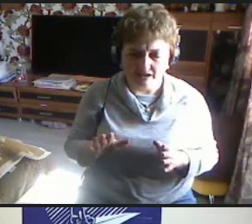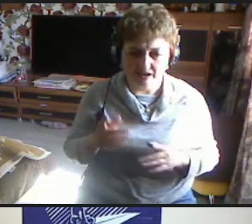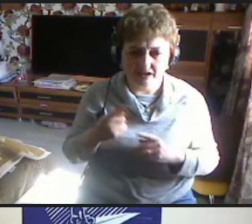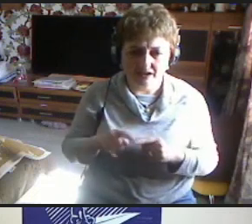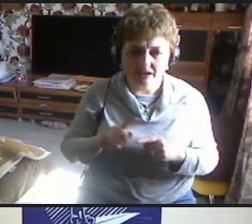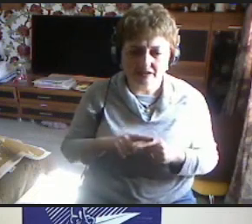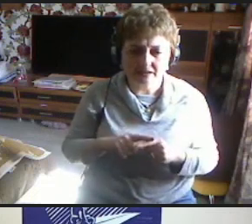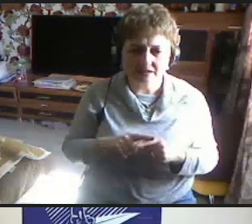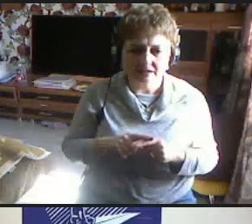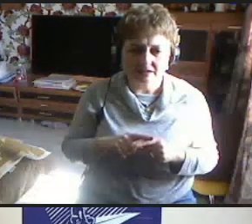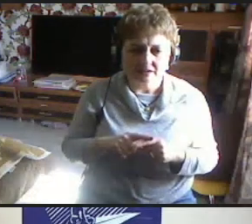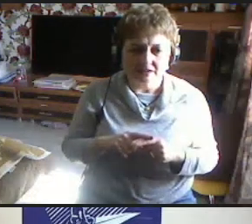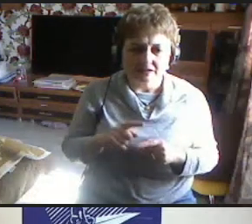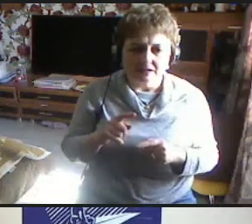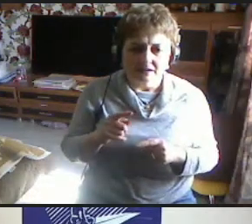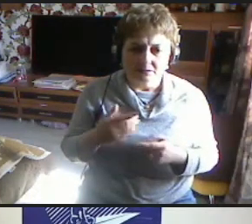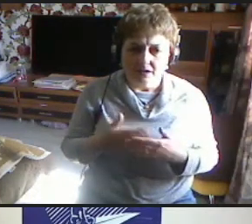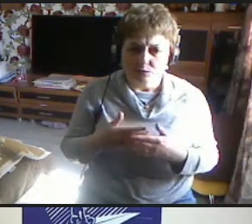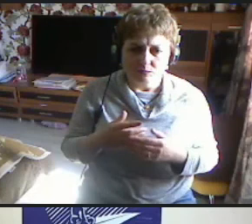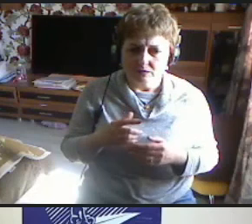это, по-моему, слишком категоричный такой